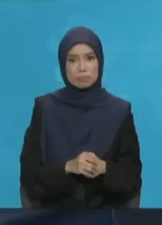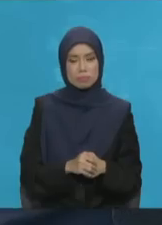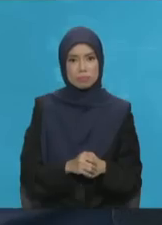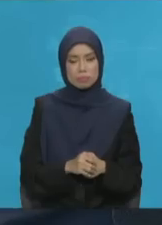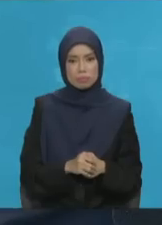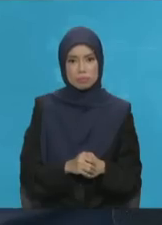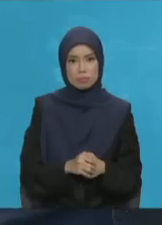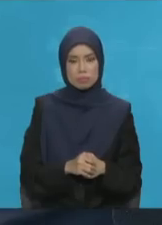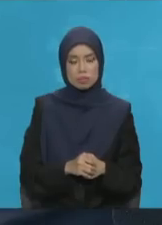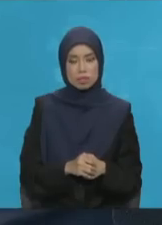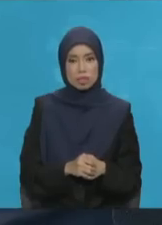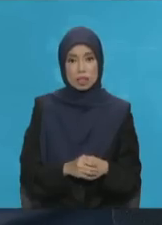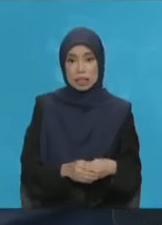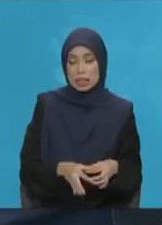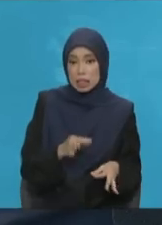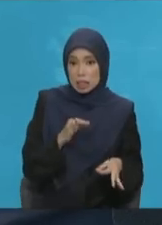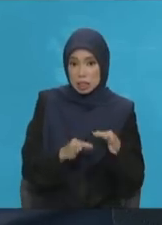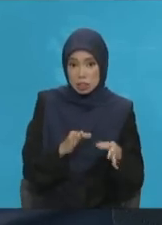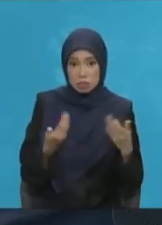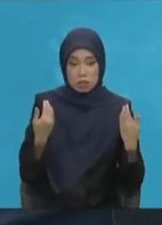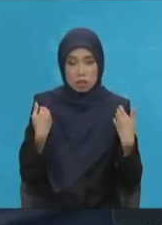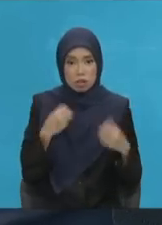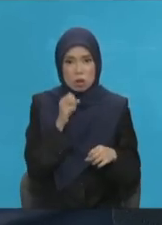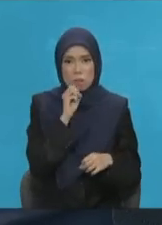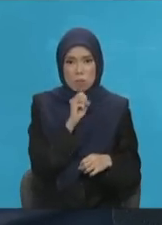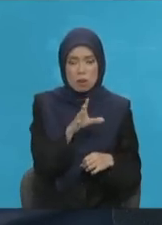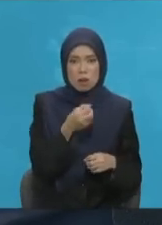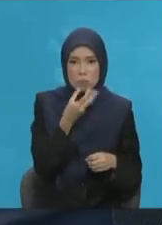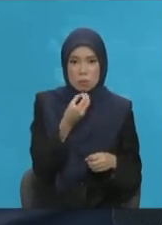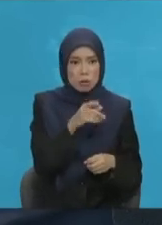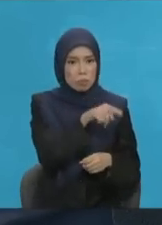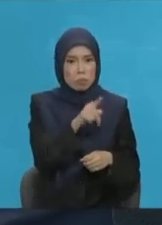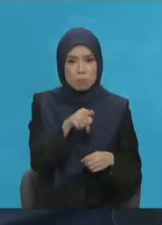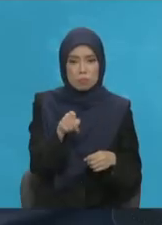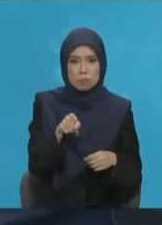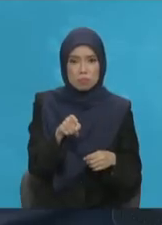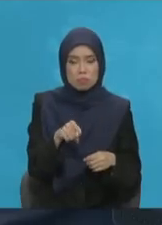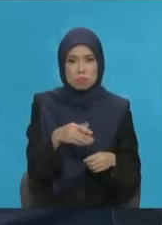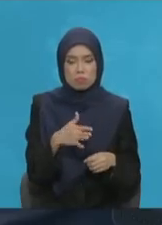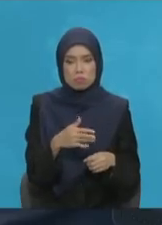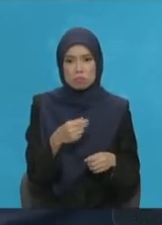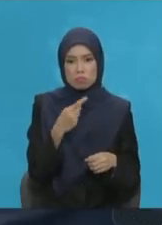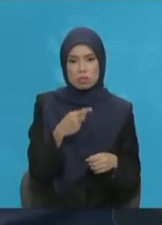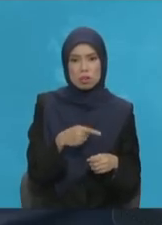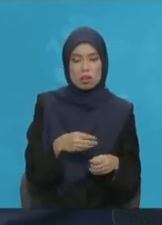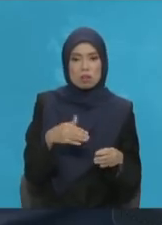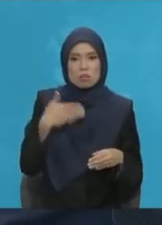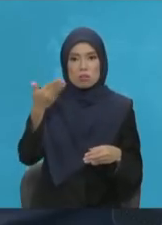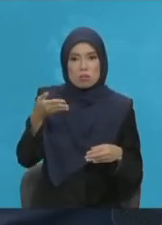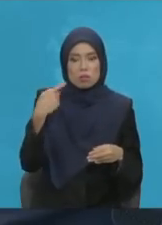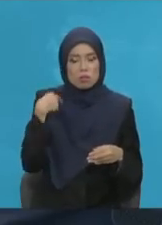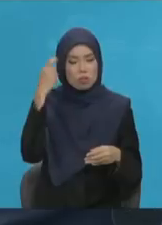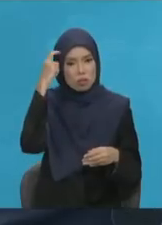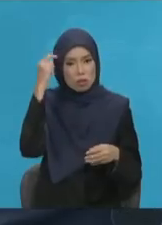adapun arahan-arahan yang tidak menentu boleh membawa kepada burung dan menyakitkan